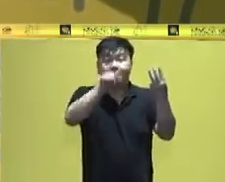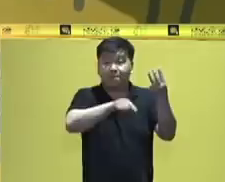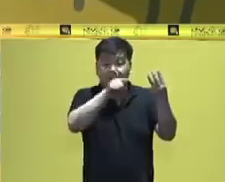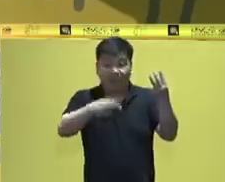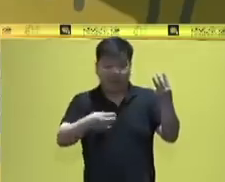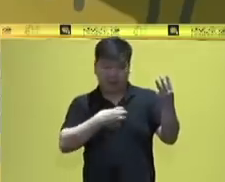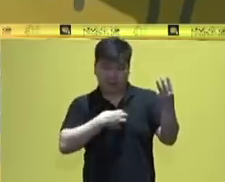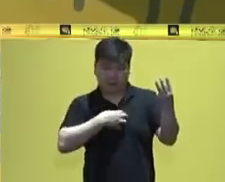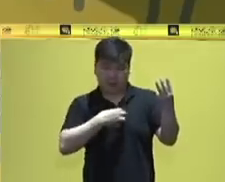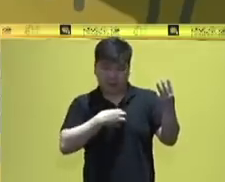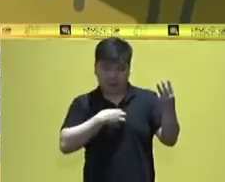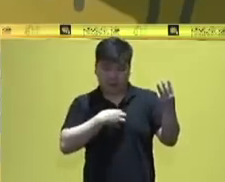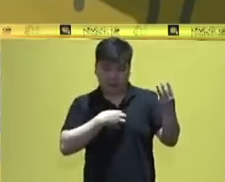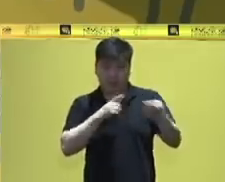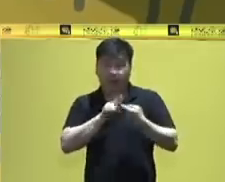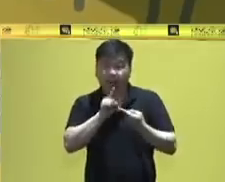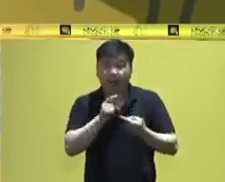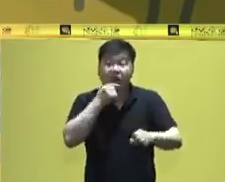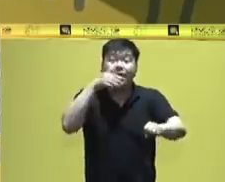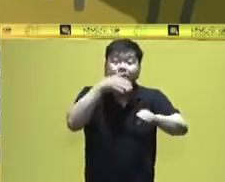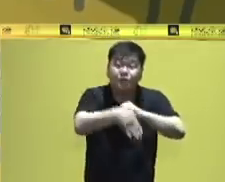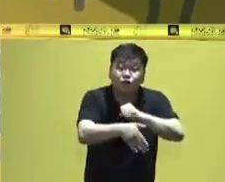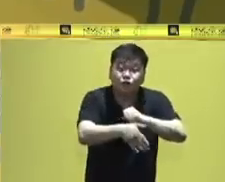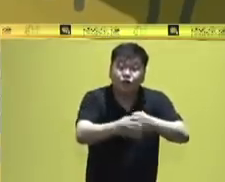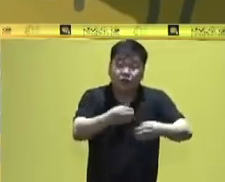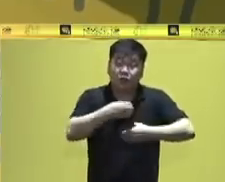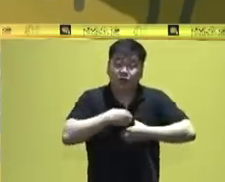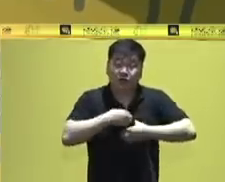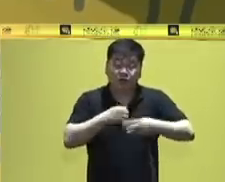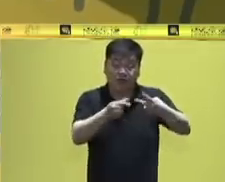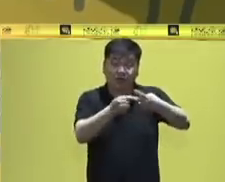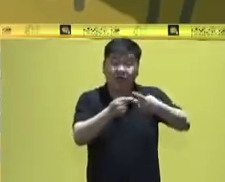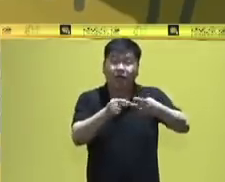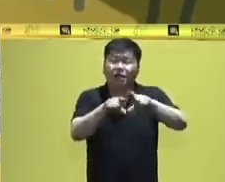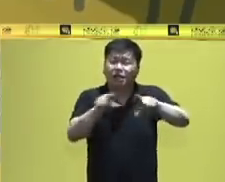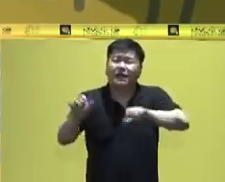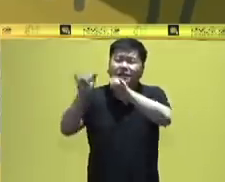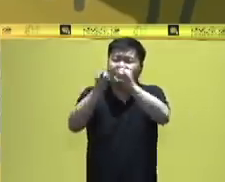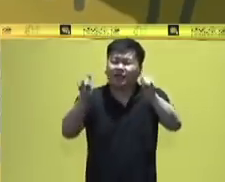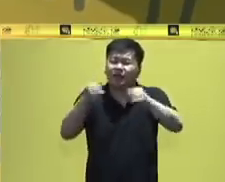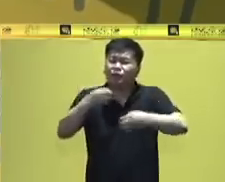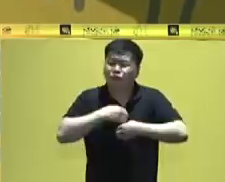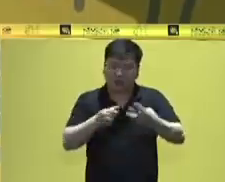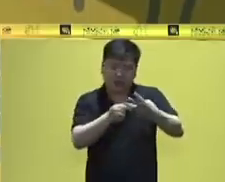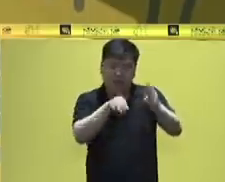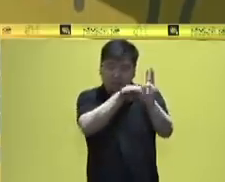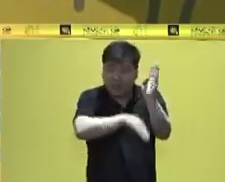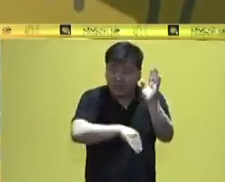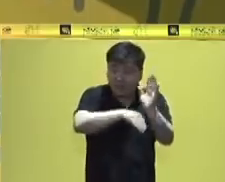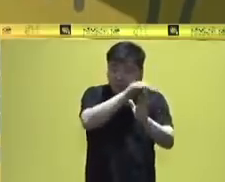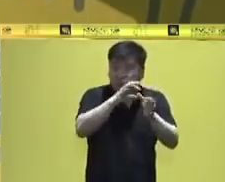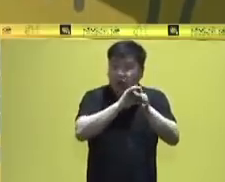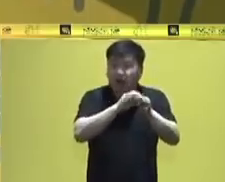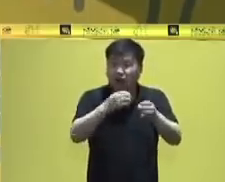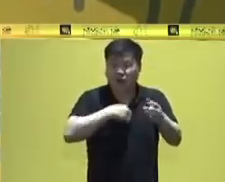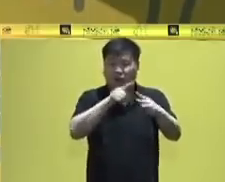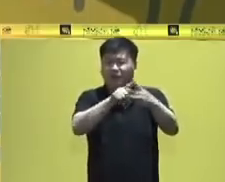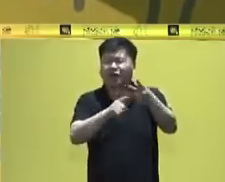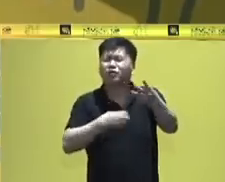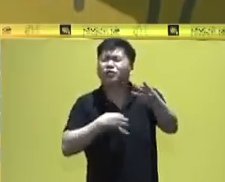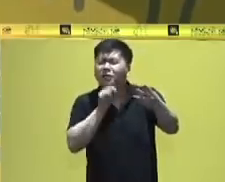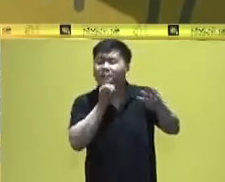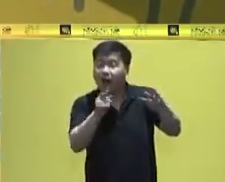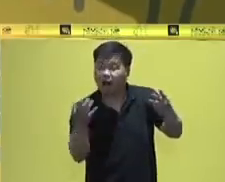말씀하면서 네. 민주주의의 위기, 서민경제의 위기, 남북관계 위기 이 세 가지 말씀하셨어요. 그리고